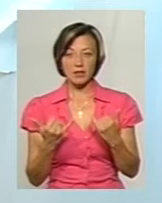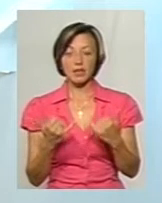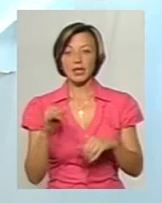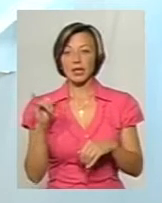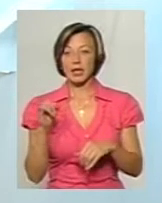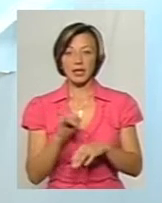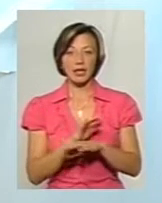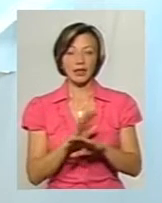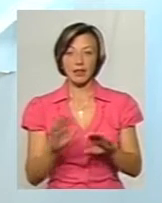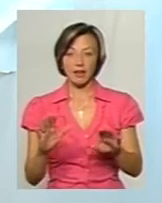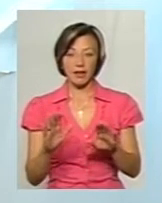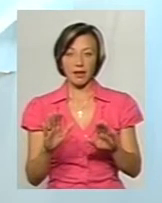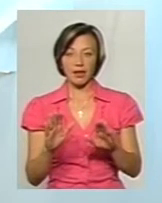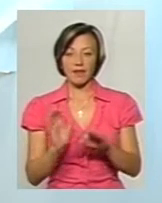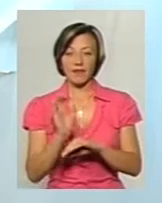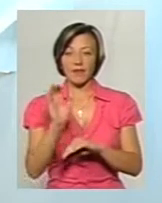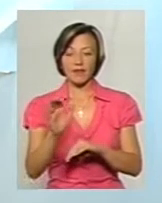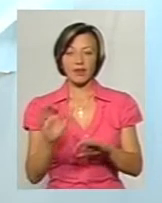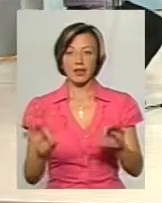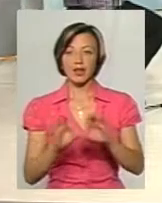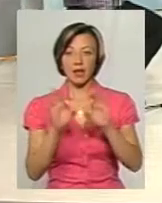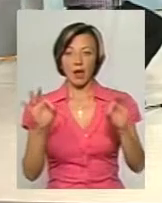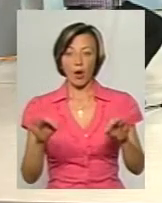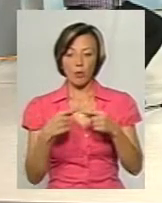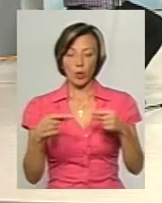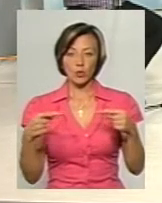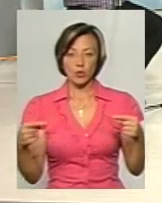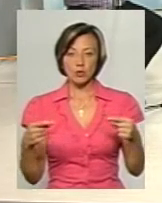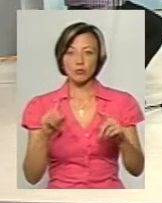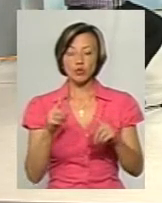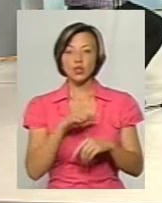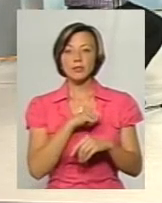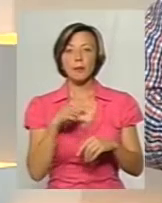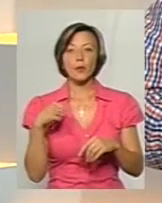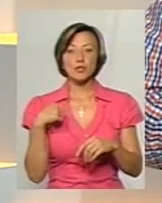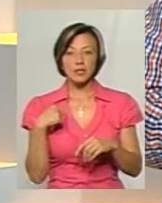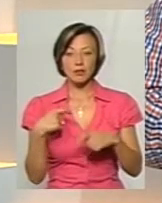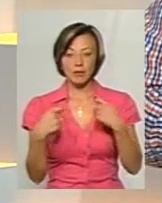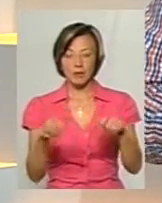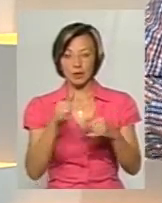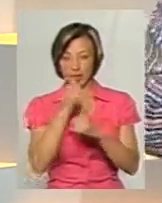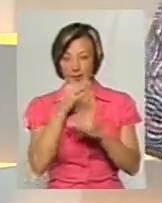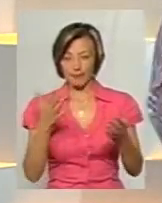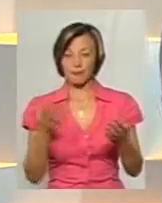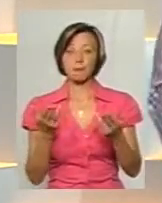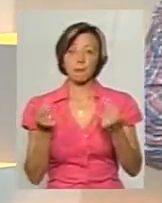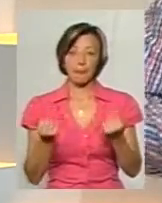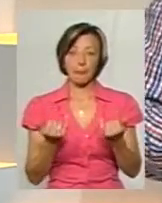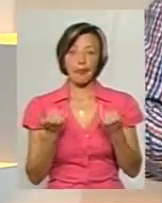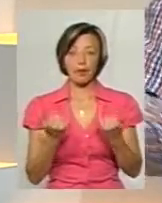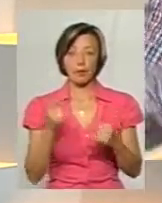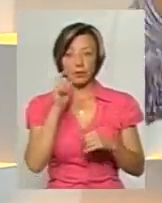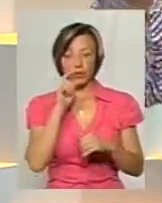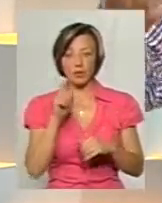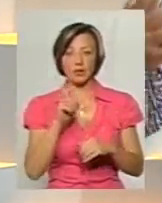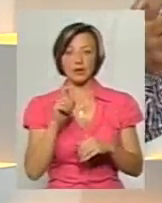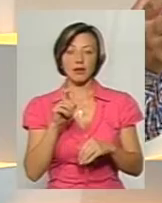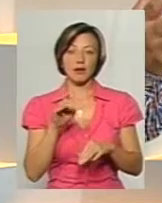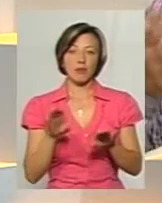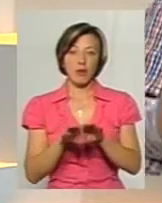і не віддавая зовні ніякого продукту, тому що самостійно ми його продати не можемо. Так, сьогодні Україна дуже багато